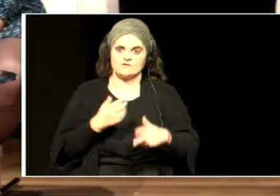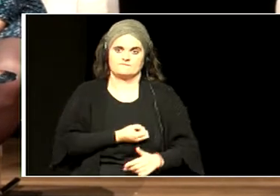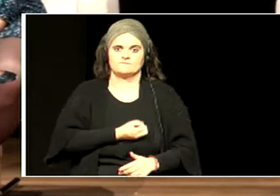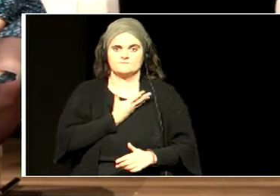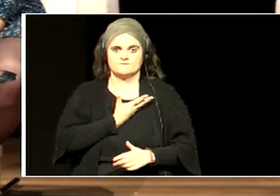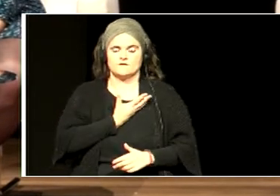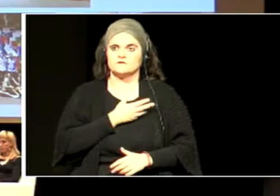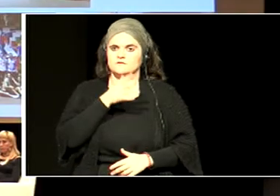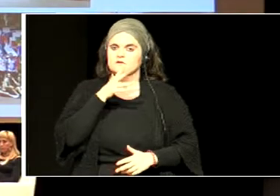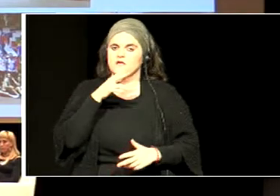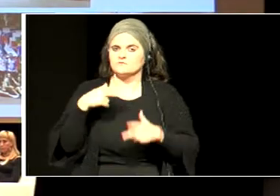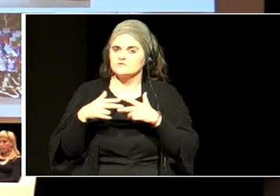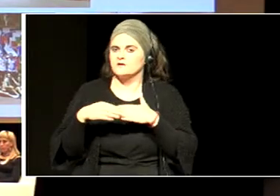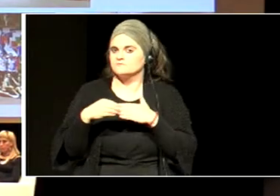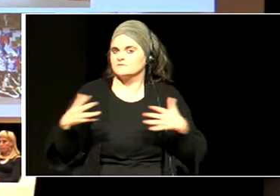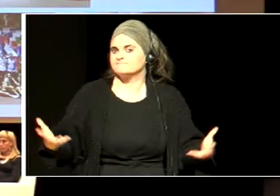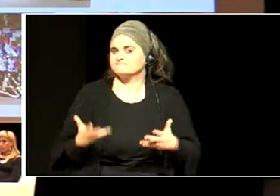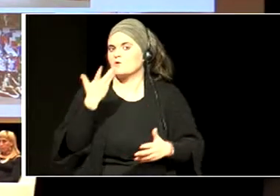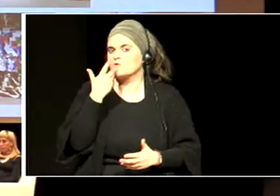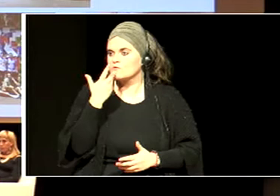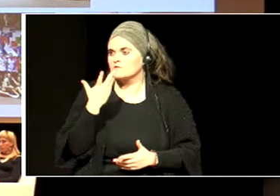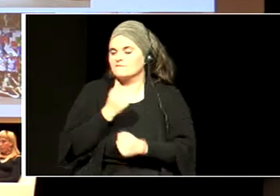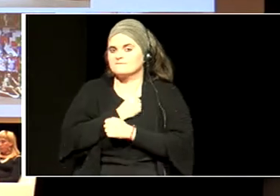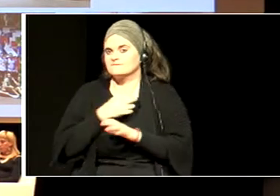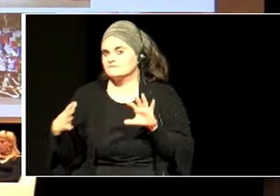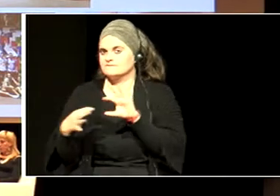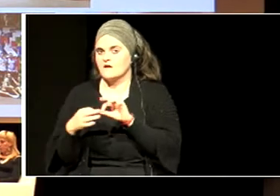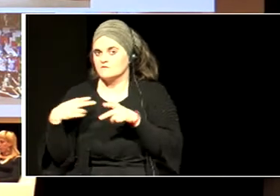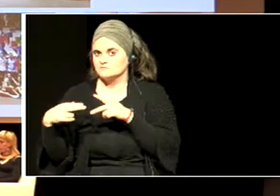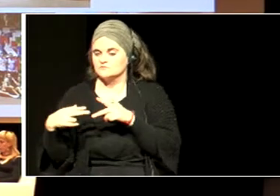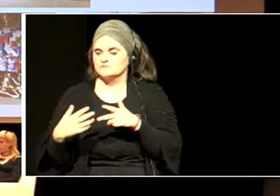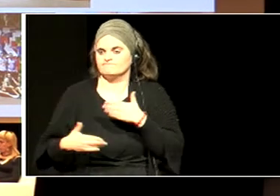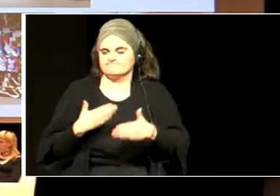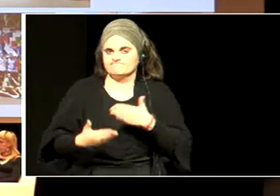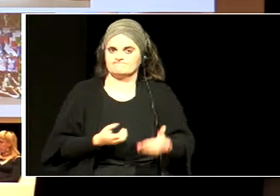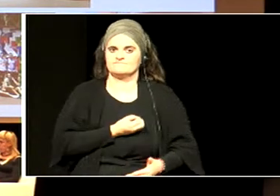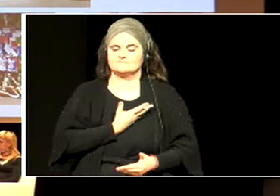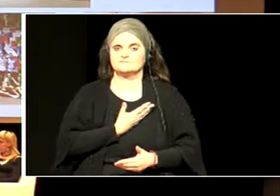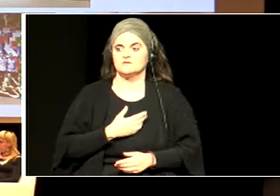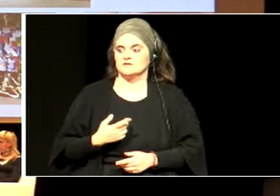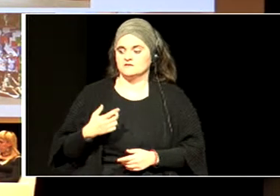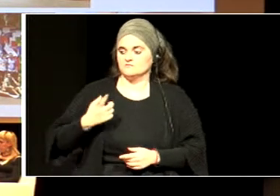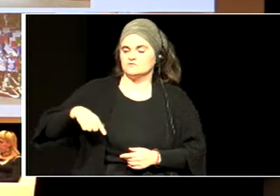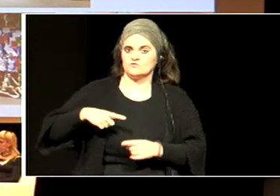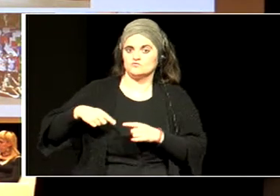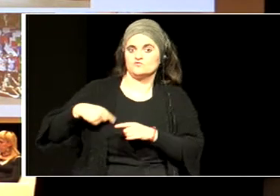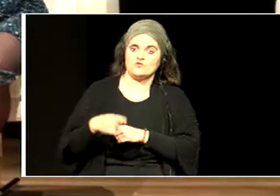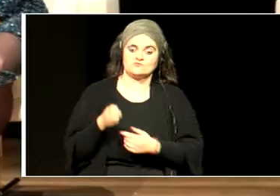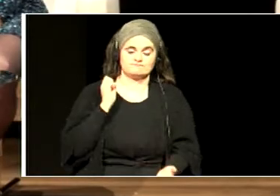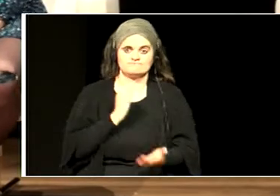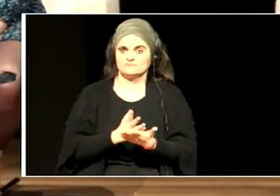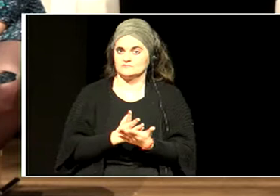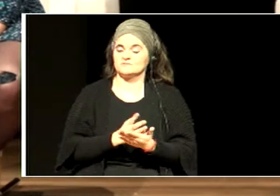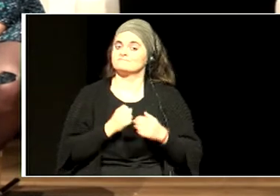dugu euskararen erabilera, ezagutza, berarekiko maitasuna eta egia esan da eguneroko erronka potente bat